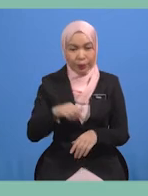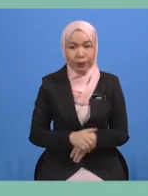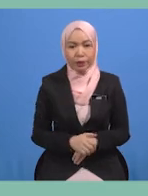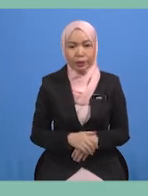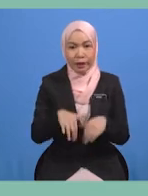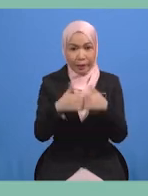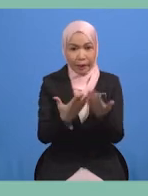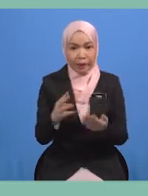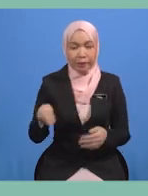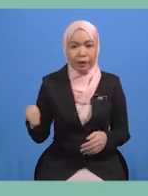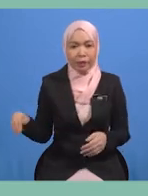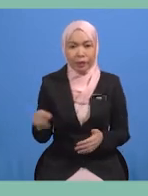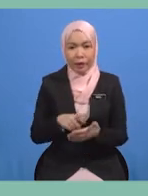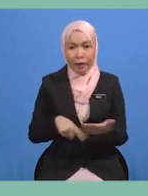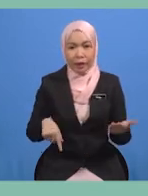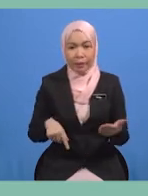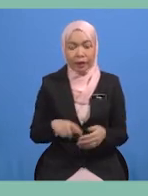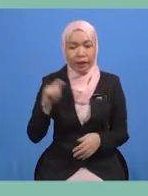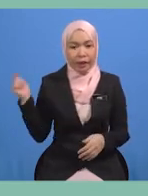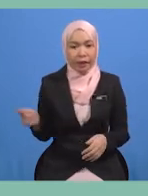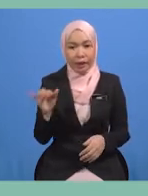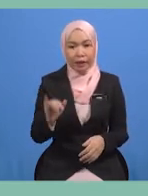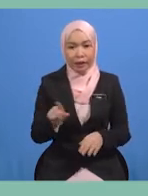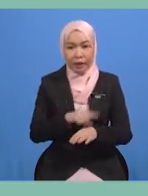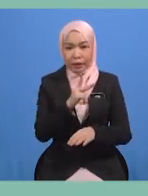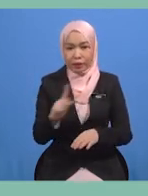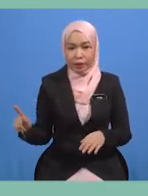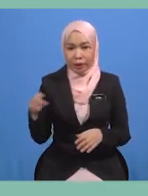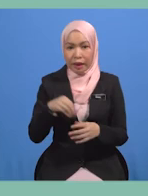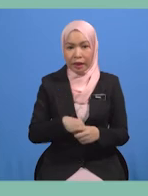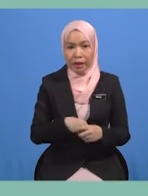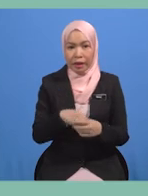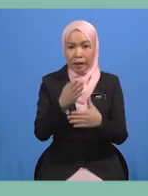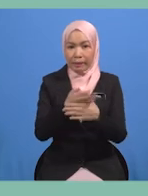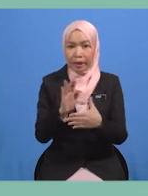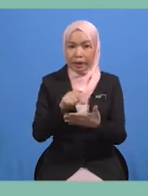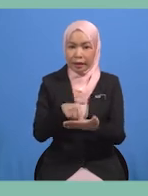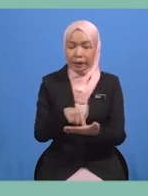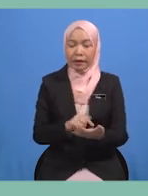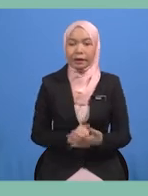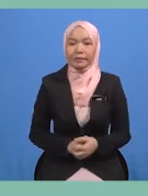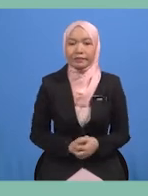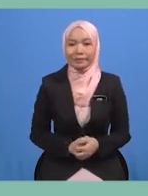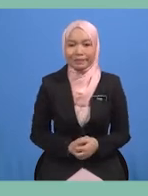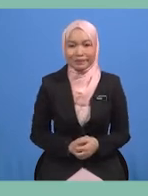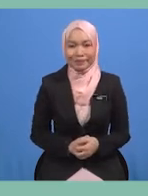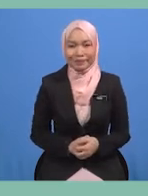Bagaimana, murid-murid? Apakah tenaga yang digunakan dalam bahagian Q?